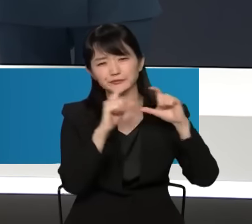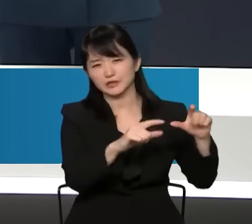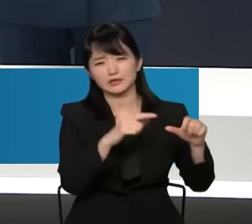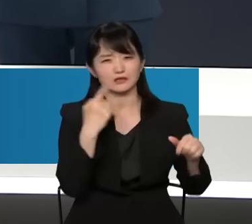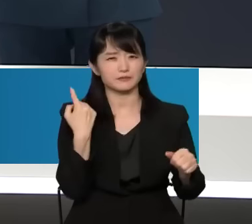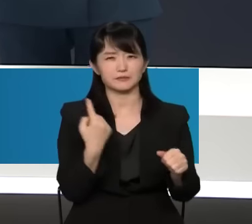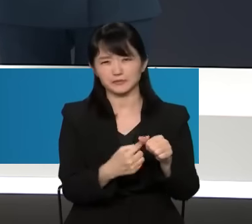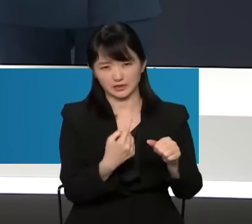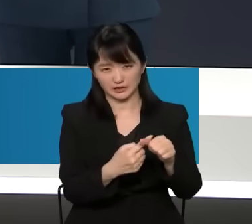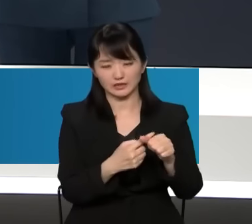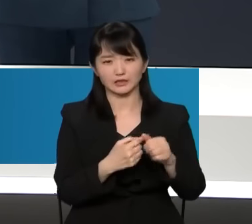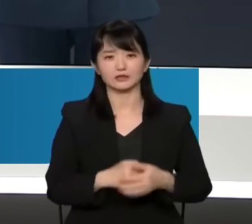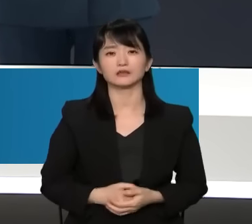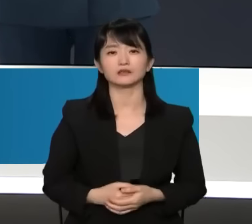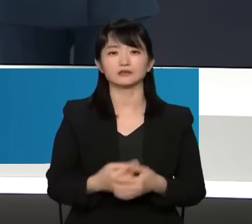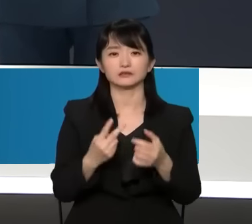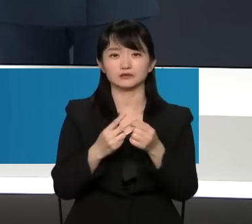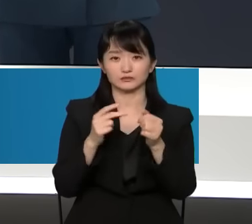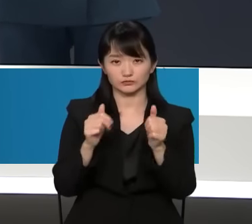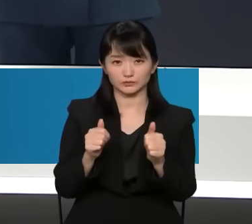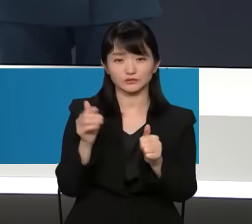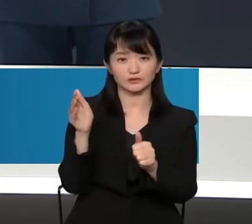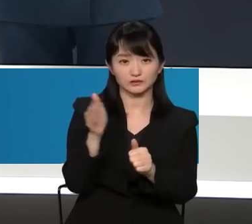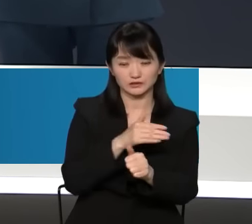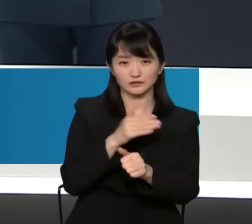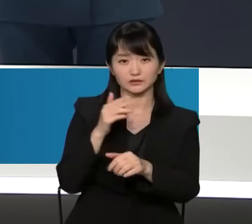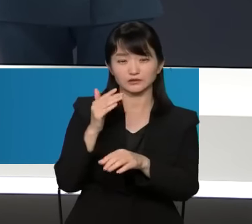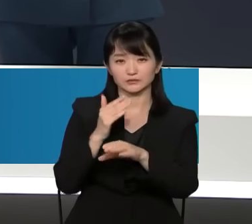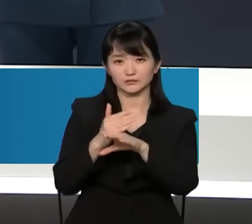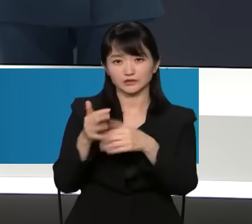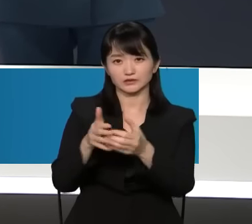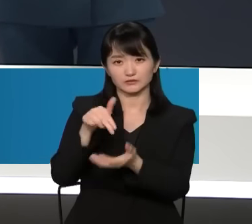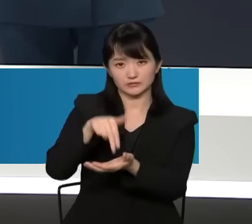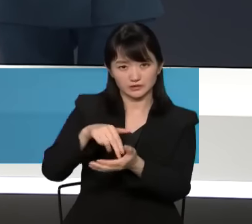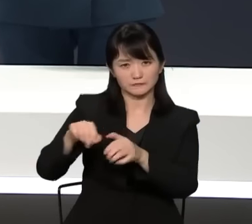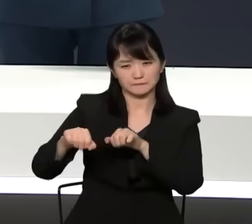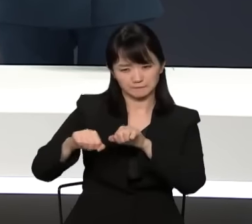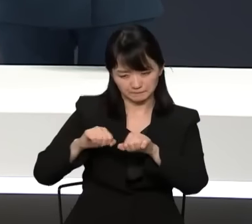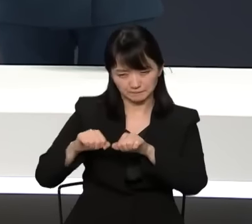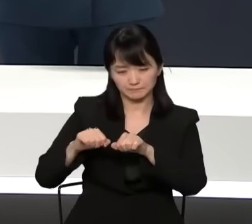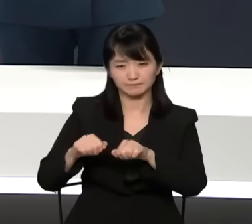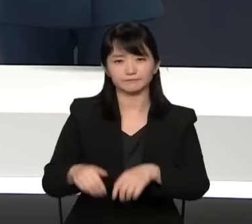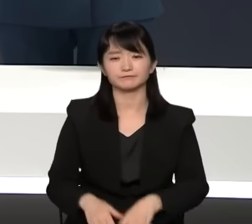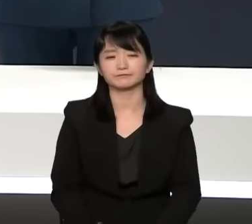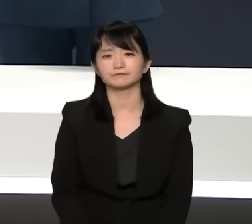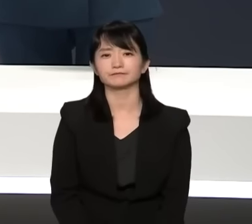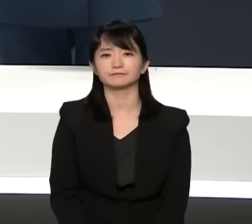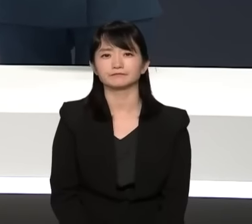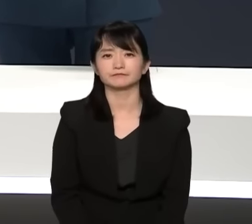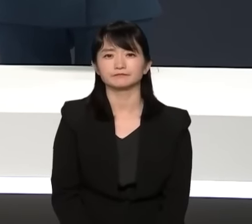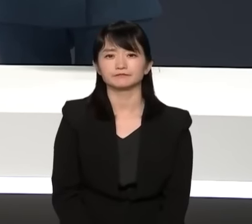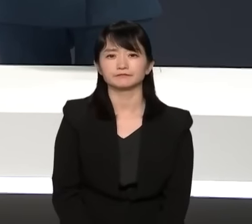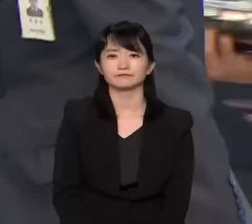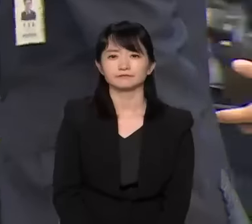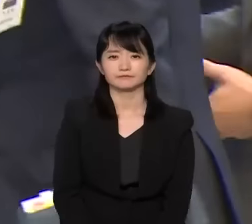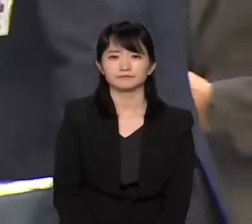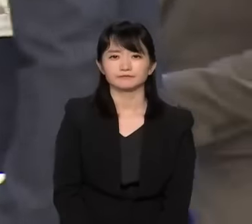판결이라며 비난을 이어가고 있습니다. 항소심부터는 당 차원에서 대응하겠다고도 했습니다. 유선희 기자입니다.